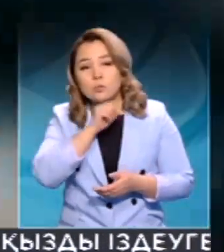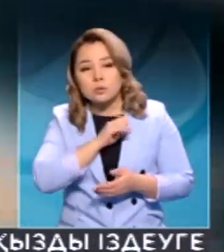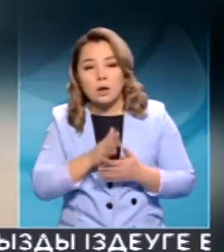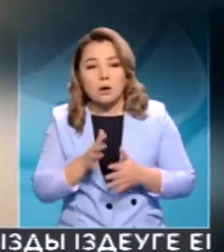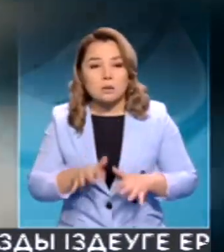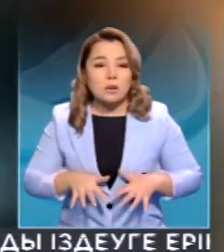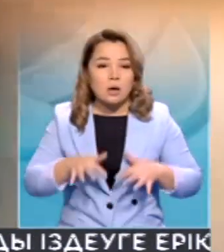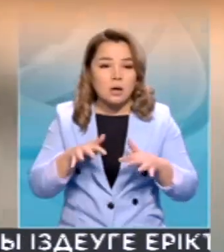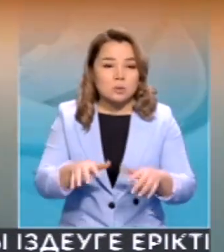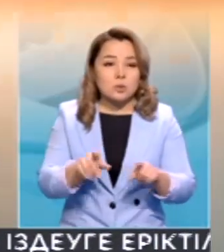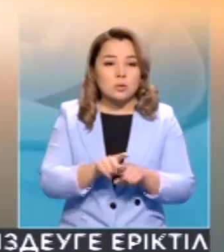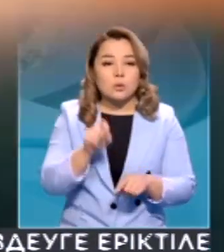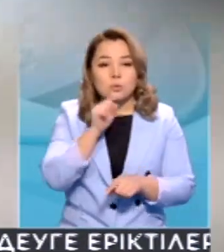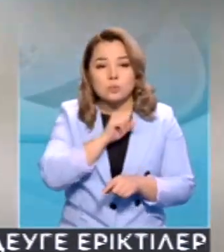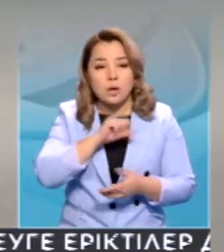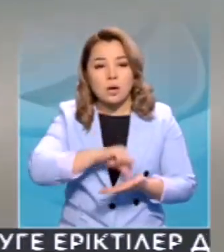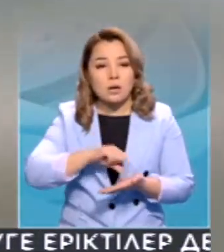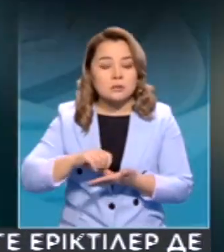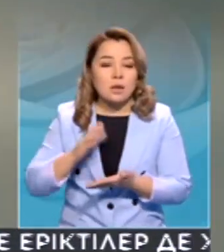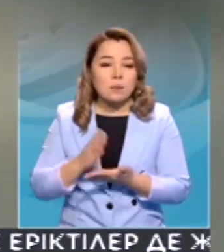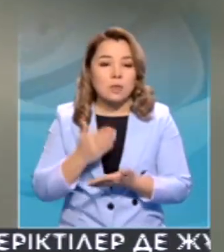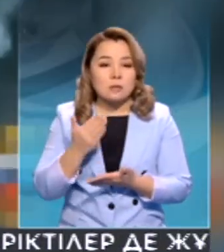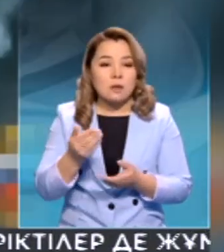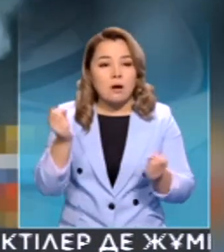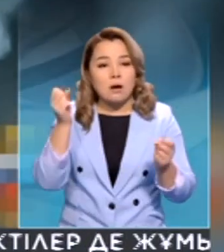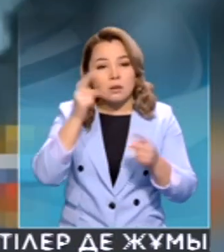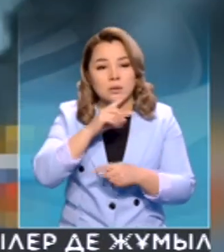қарақшылық шабуылдау және ұрлыққа қатысы бары